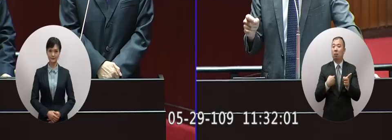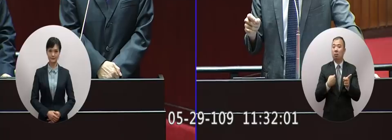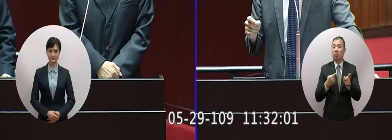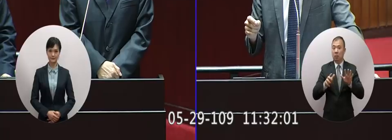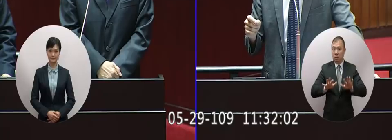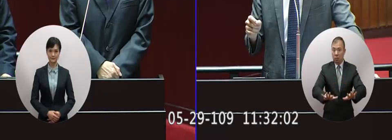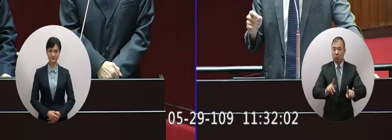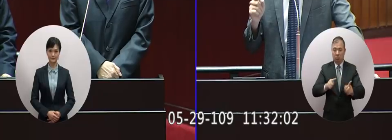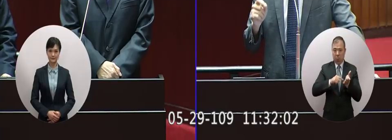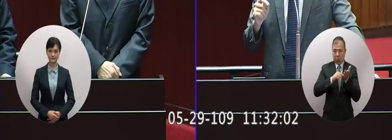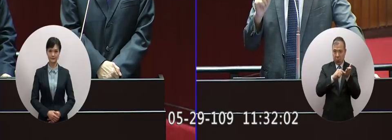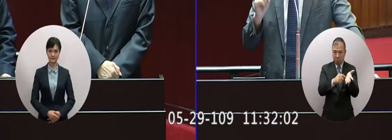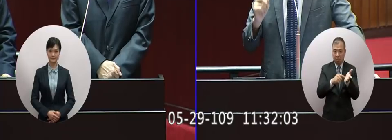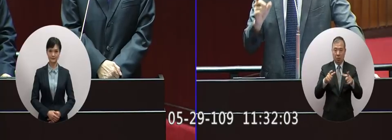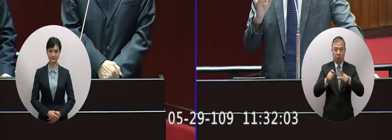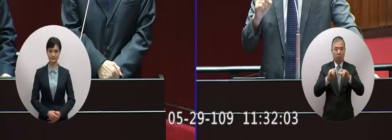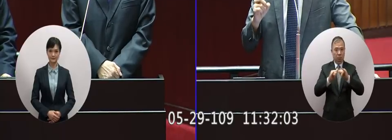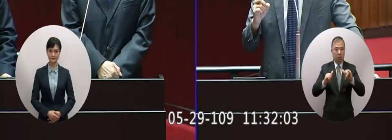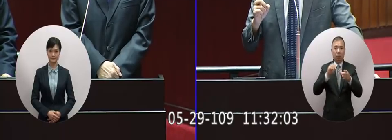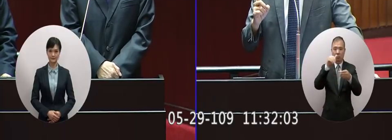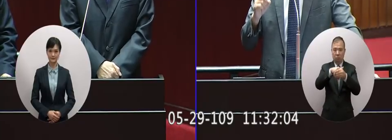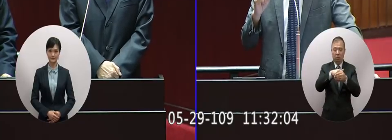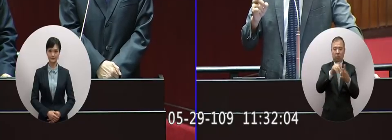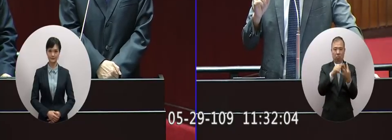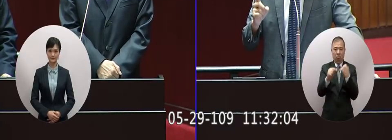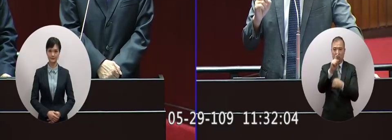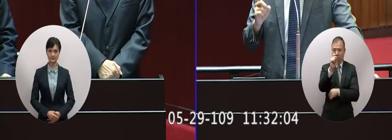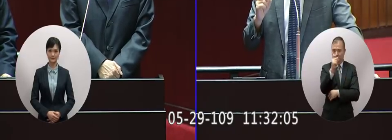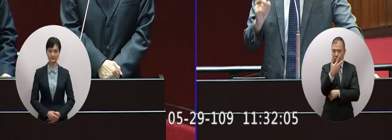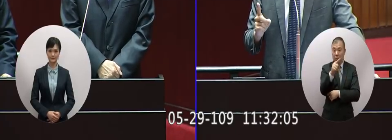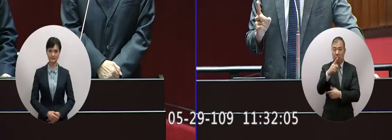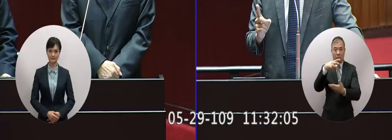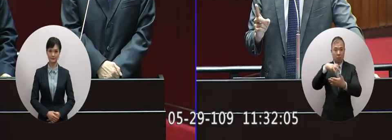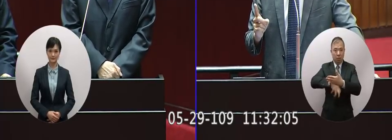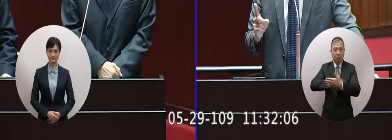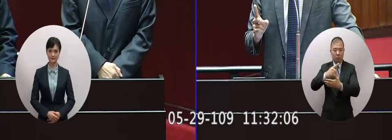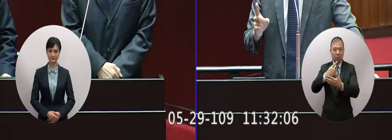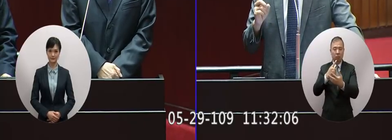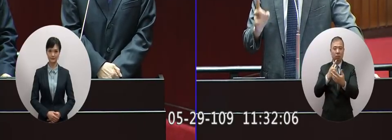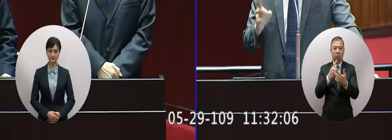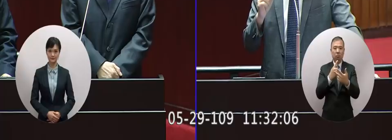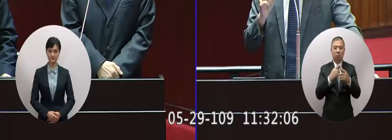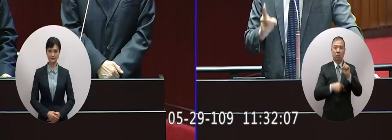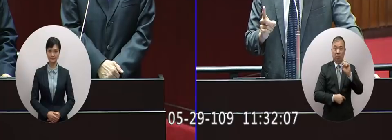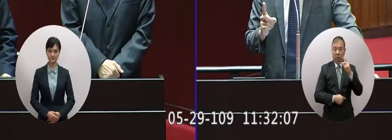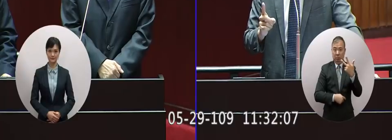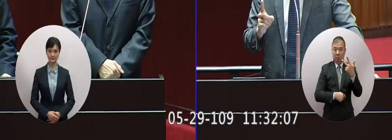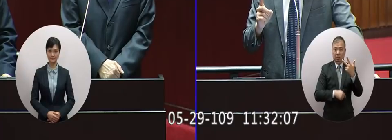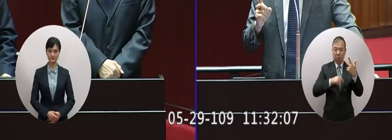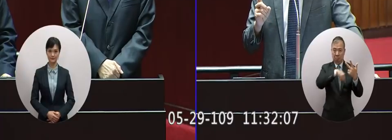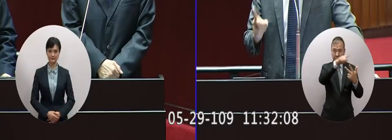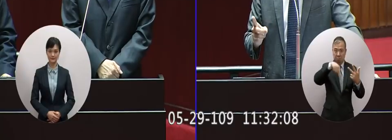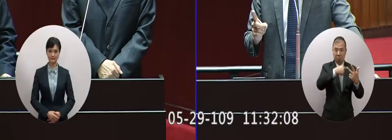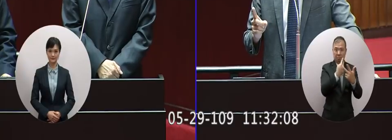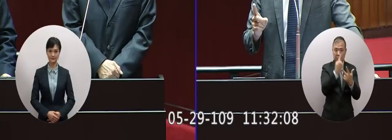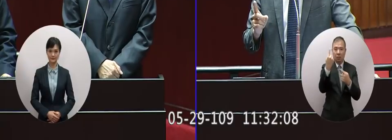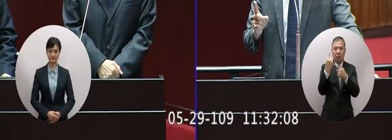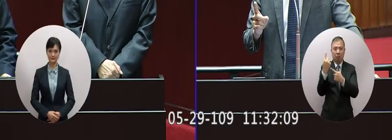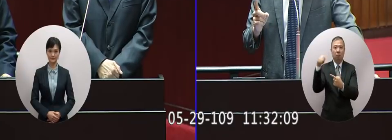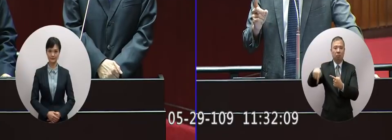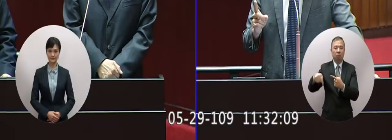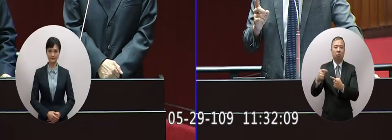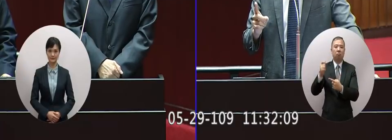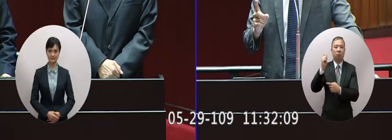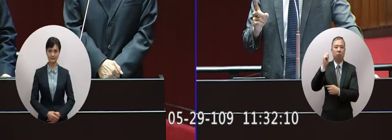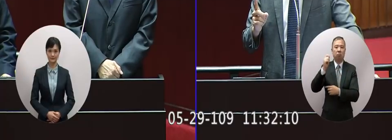有17个案，但是也已经有一个案已经是正式立案成立了，所以等于说明年必须就